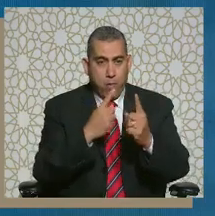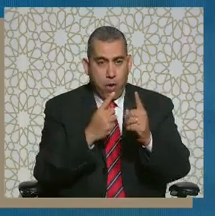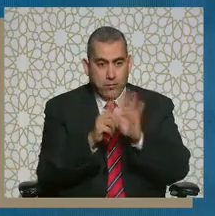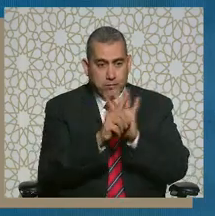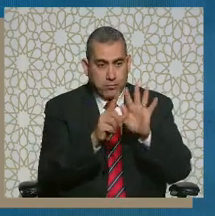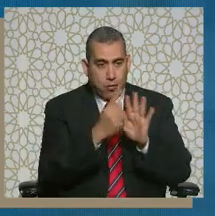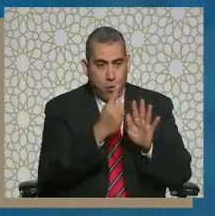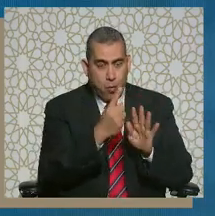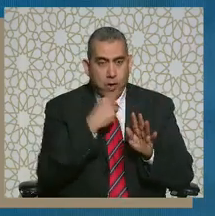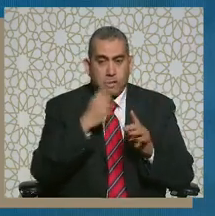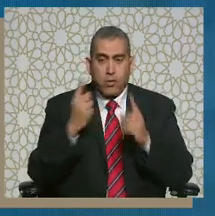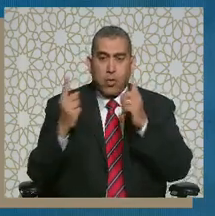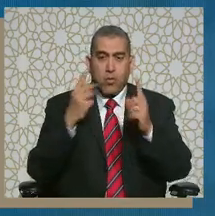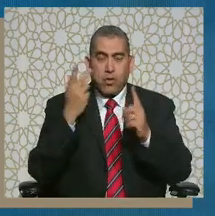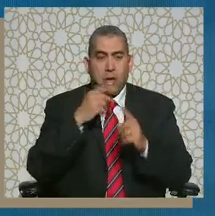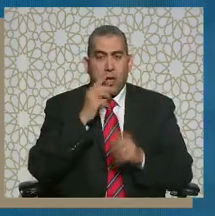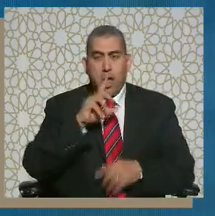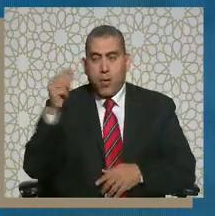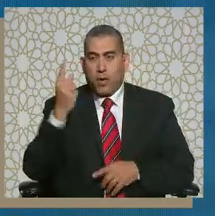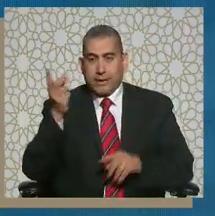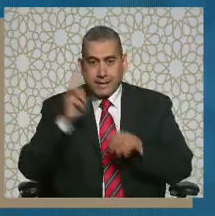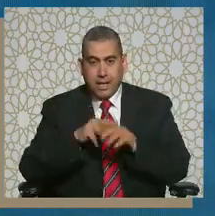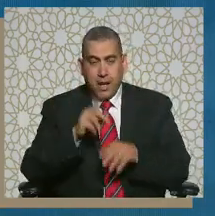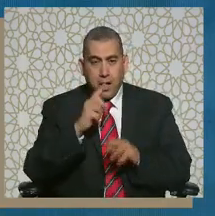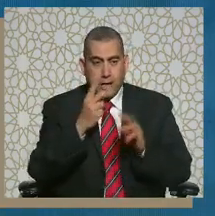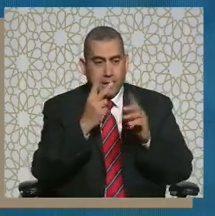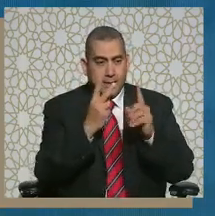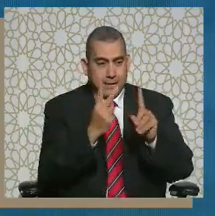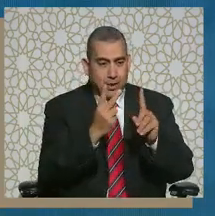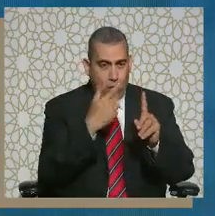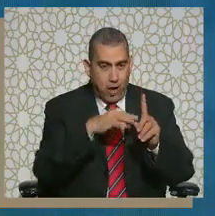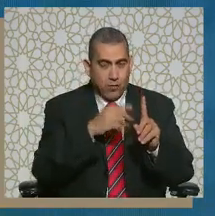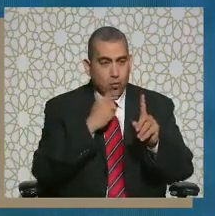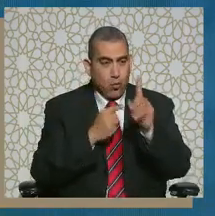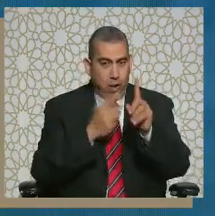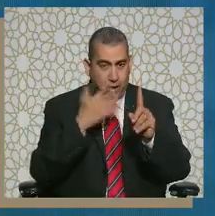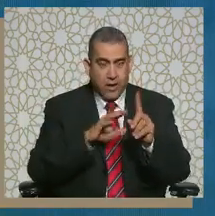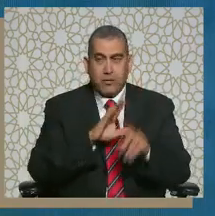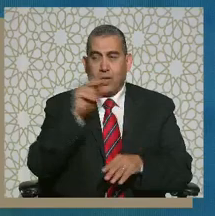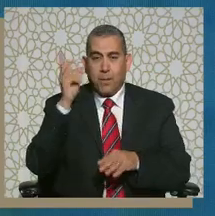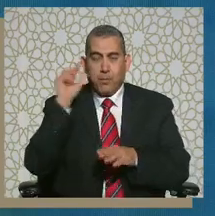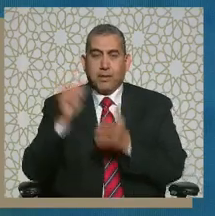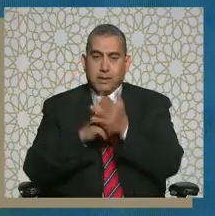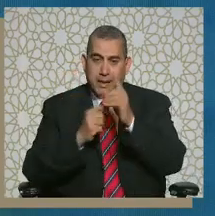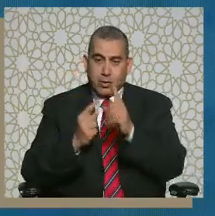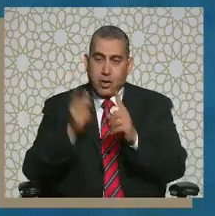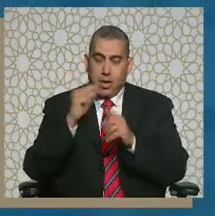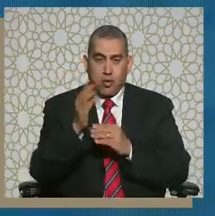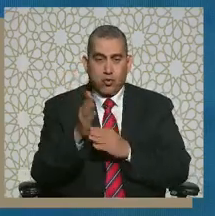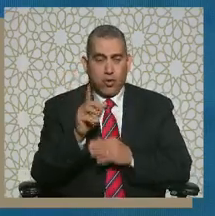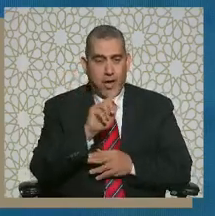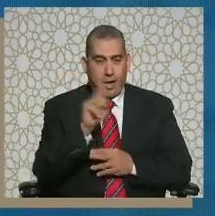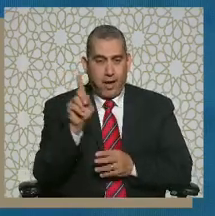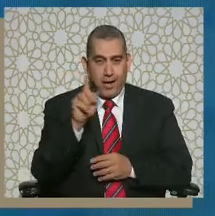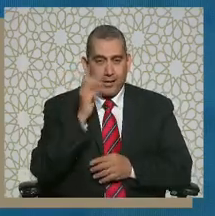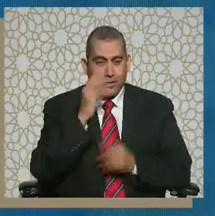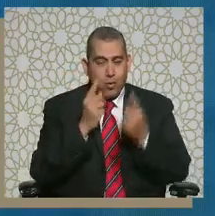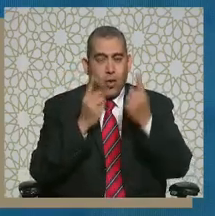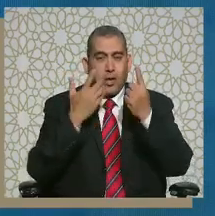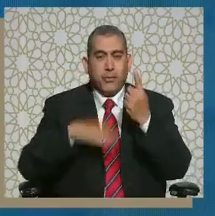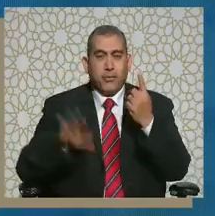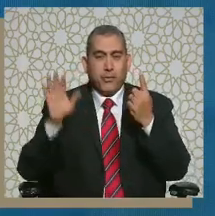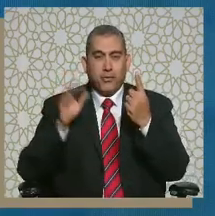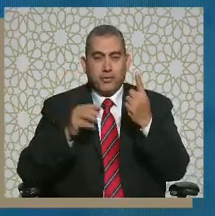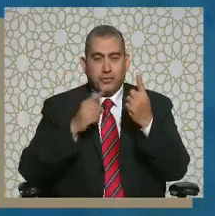ده ده يبقى حرام لا مش هي دي مش هي دي السنه هيكون د مش هو ده السنه السنه ان انت